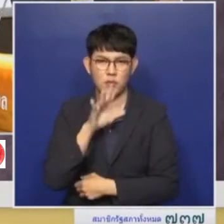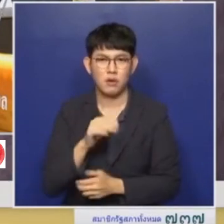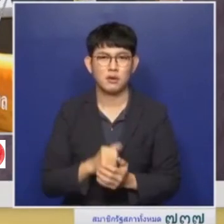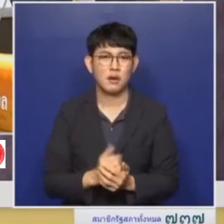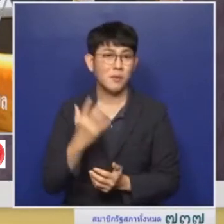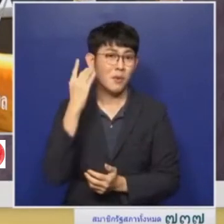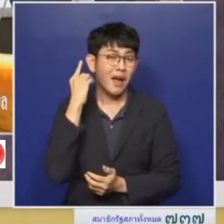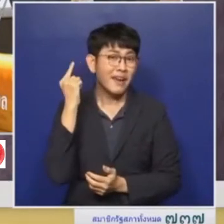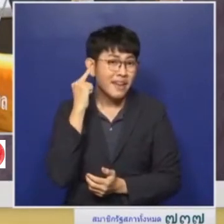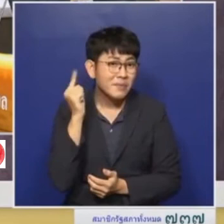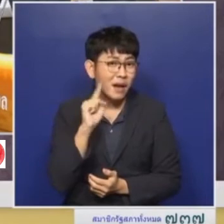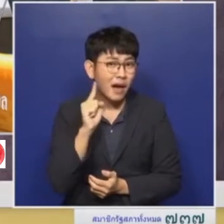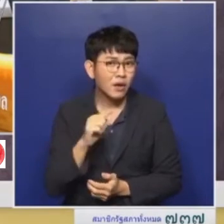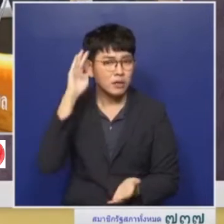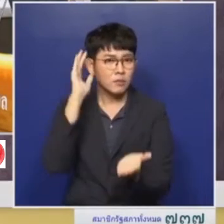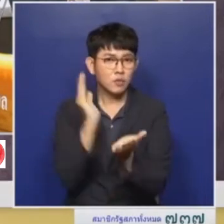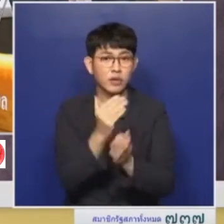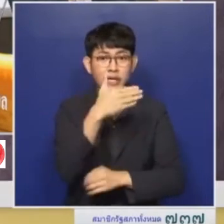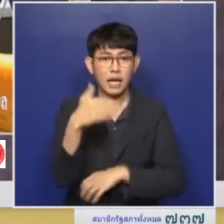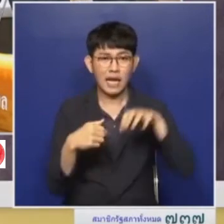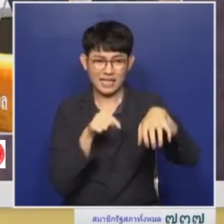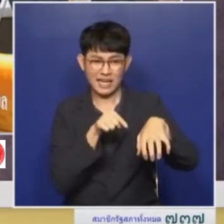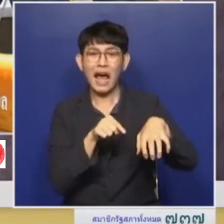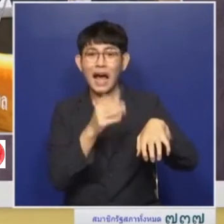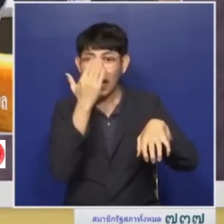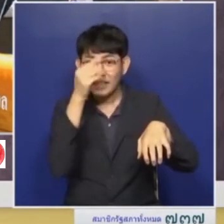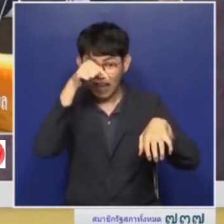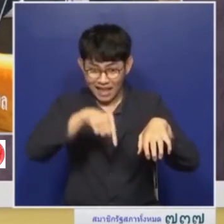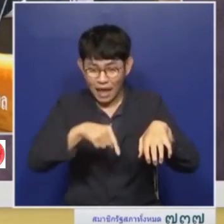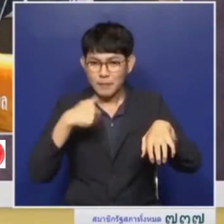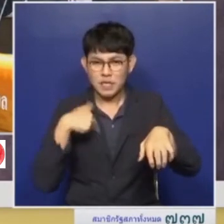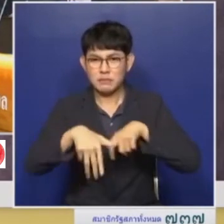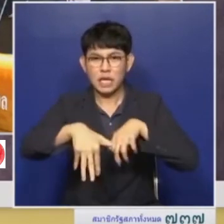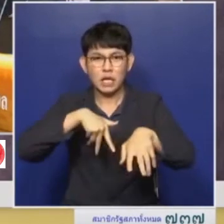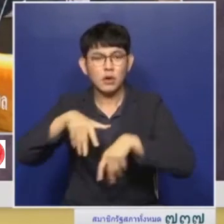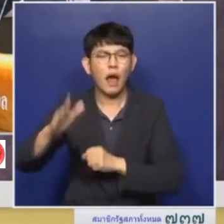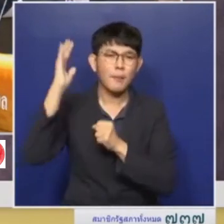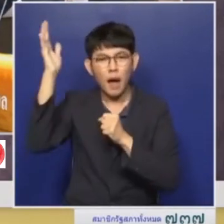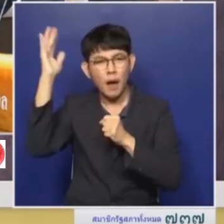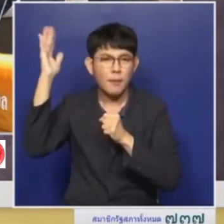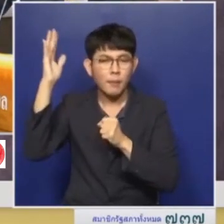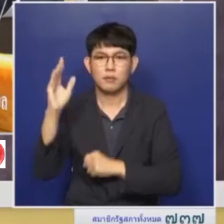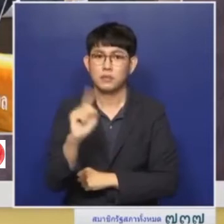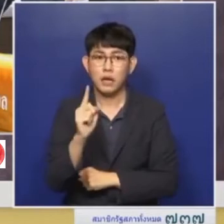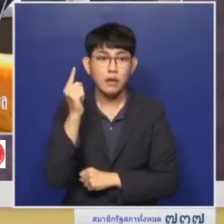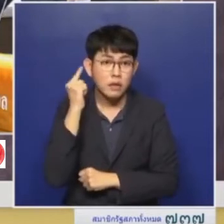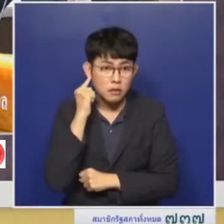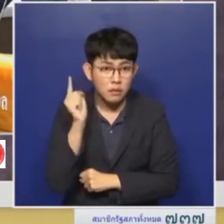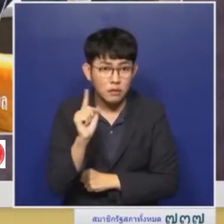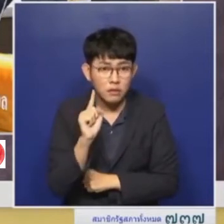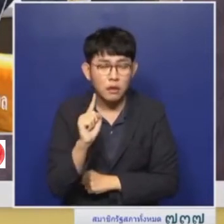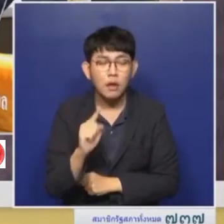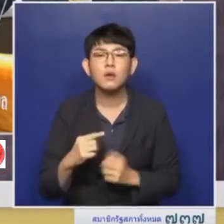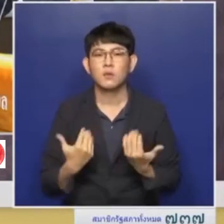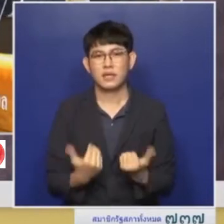ได้ยินเสียงหน้าสำนักงานตำรวจแห่งชาติหรือไม่ครับว่าเขาพูดกันแบบใดประการใดผมจะจบแ